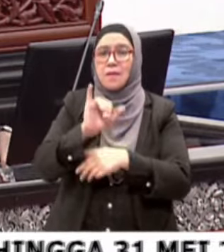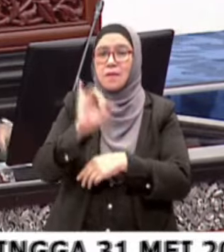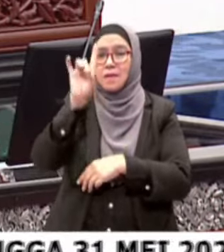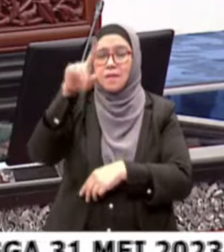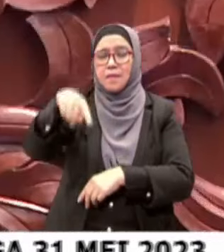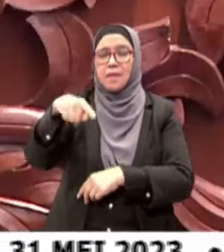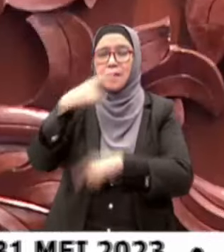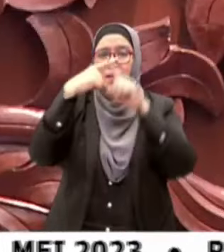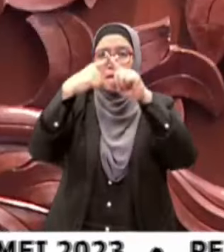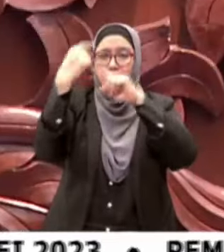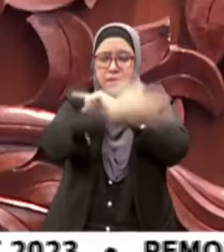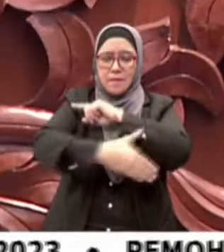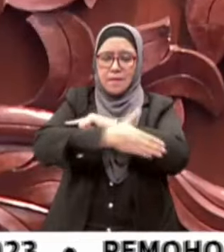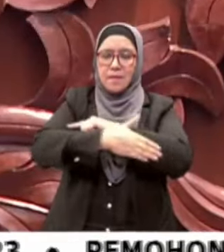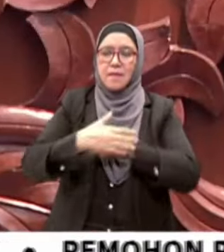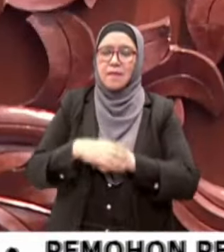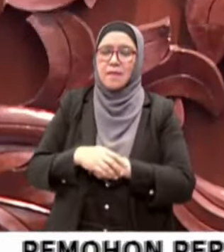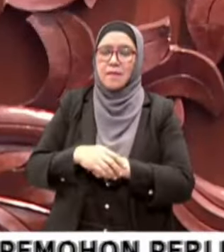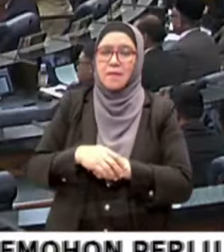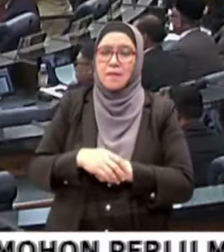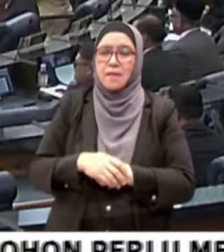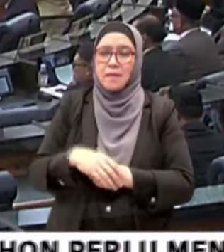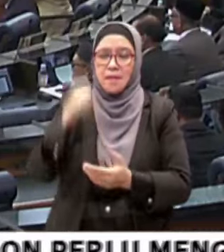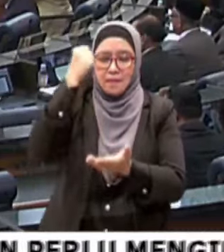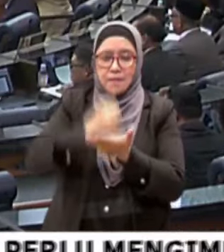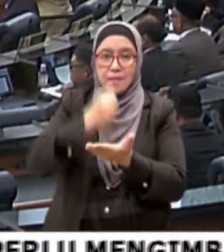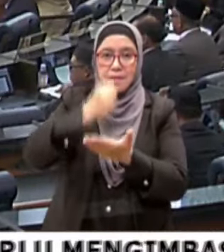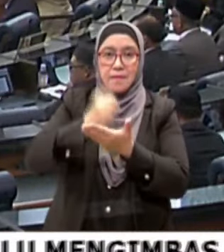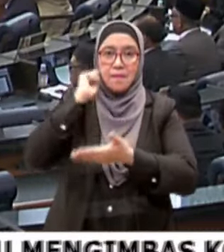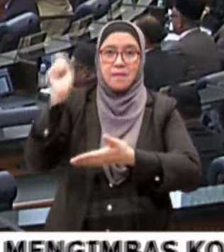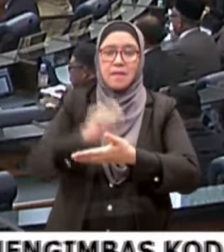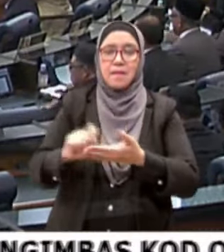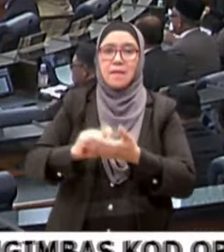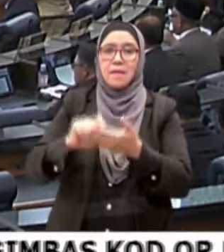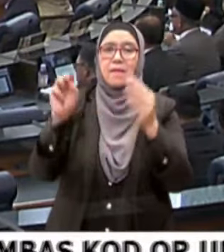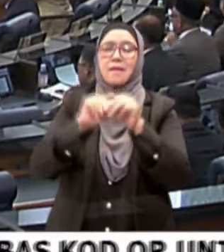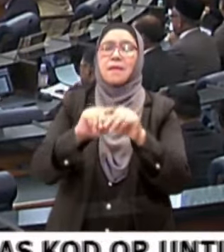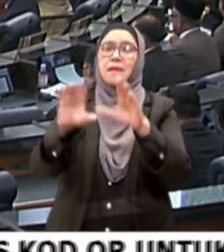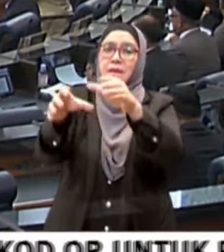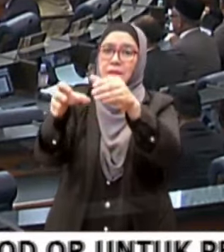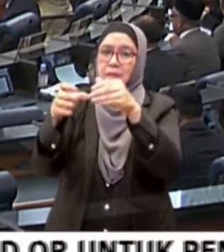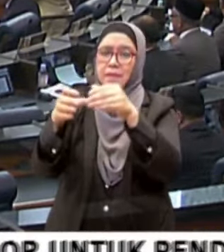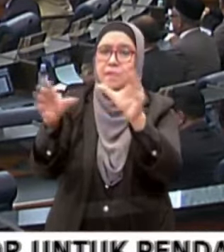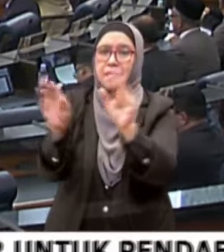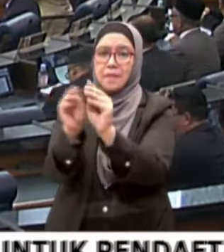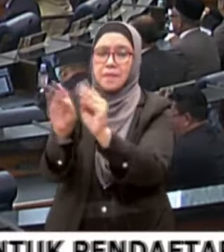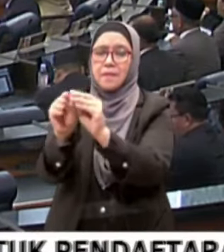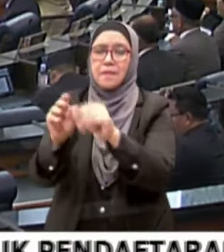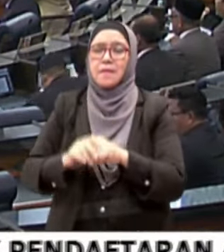pengesahan kepada majelis di bawah peraturan masyarakat 47 yang berhoman